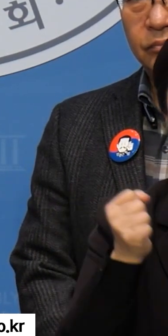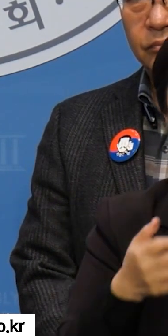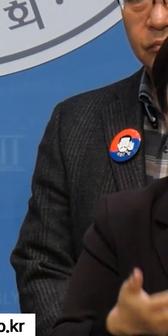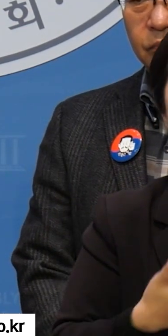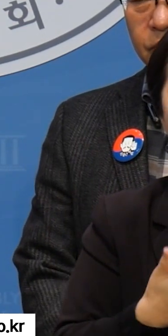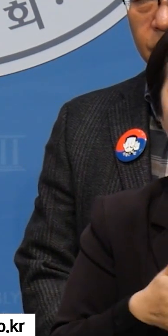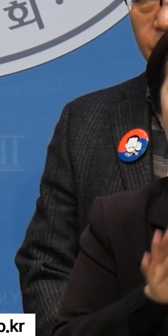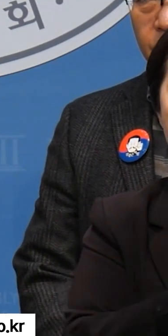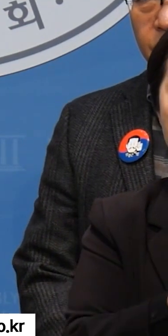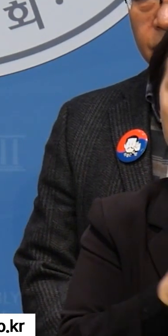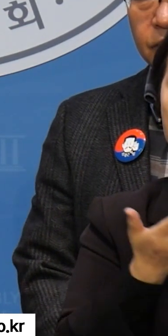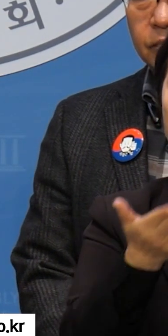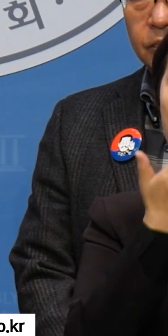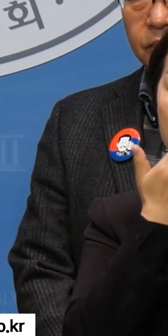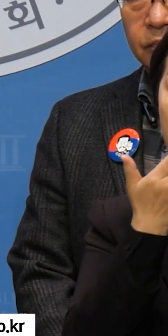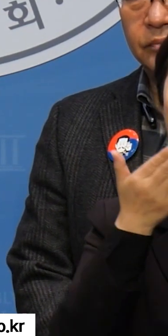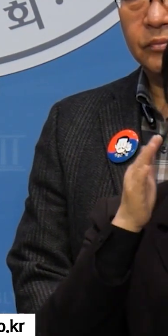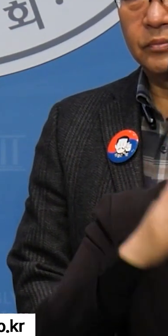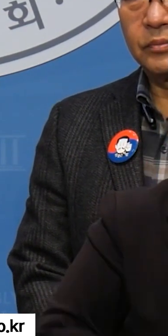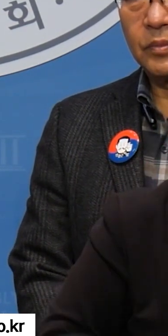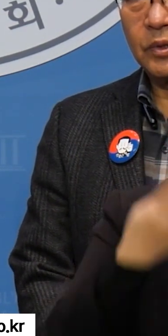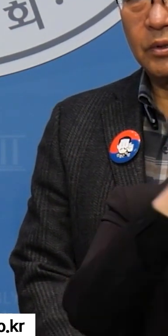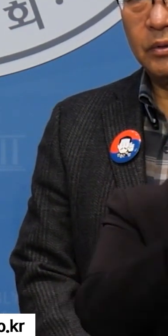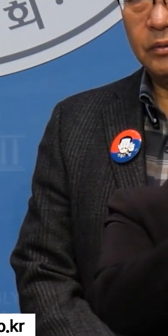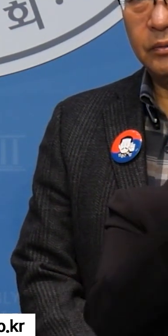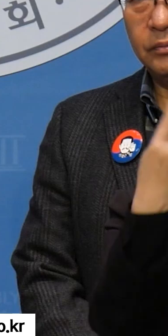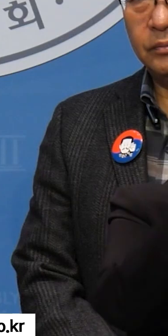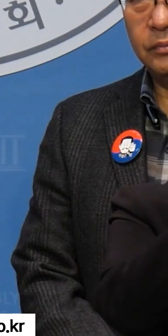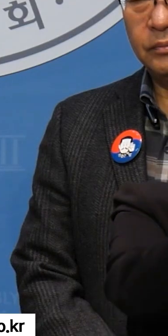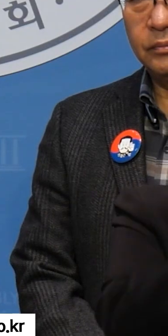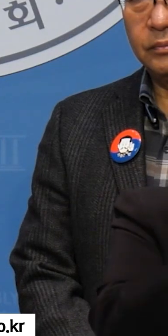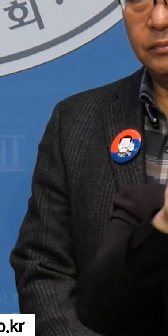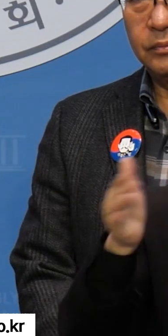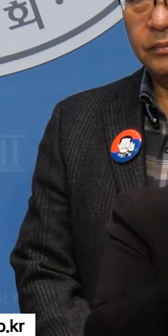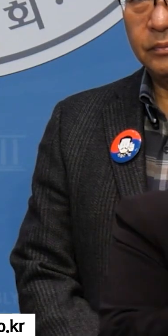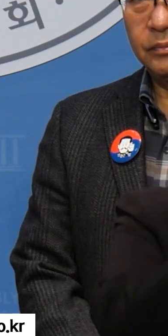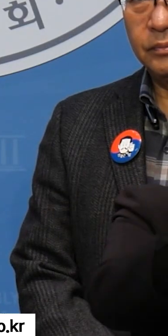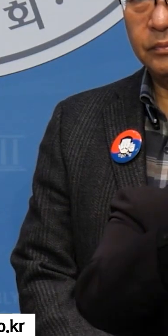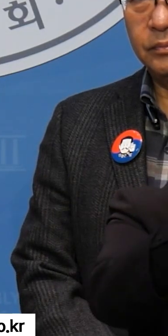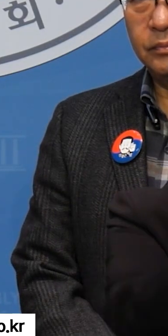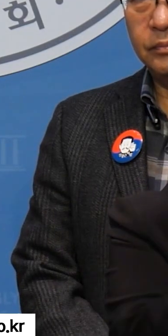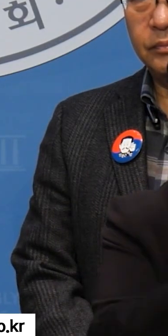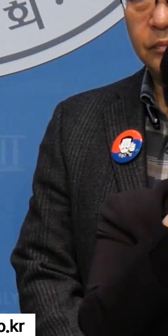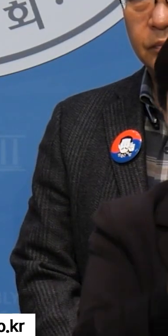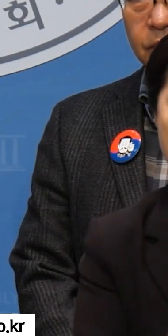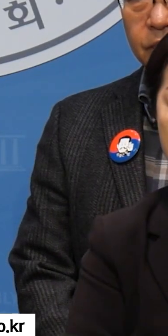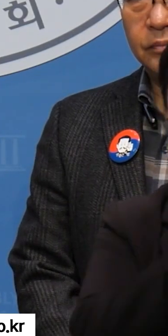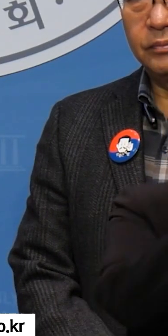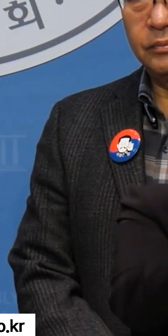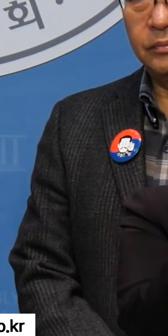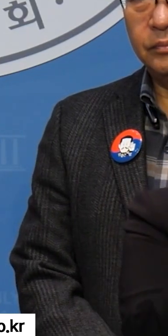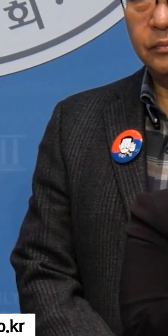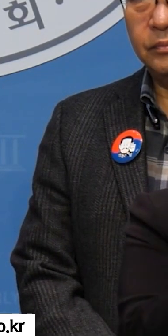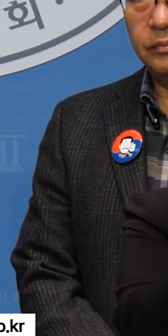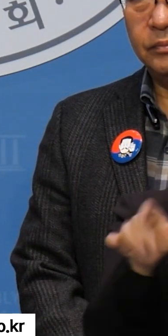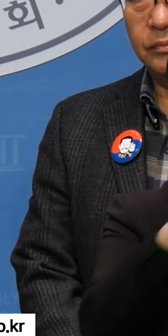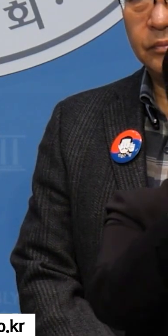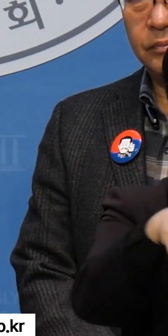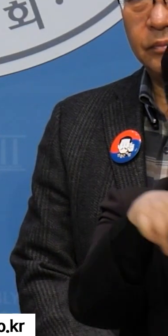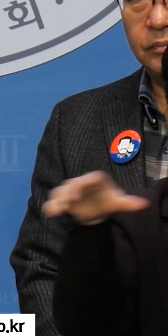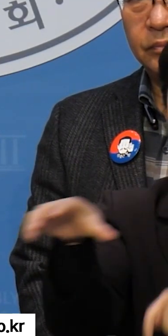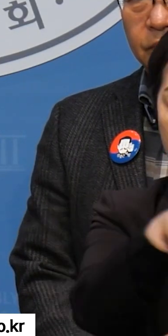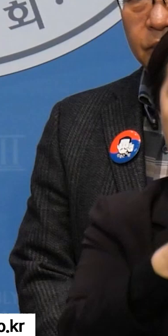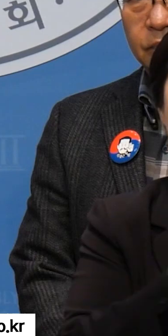보조할 수 있습니다. 지난 2005년부터 지방자치단체로 사업이 이양되면서 각 지자체의